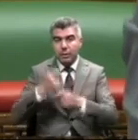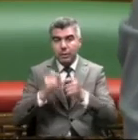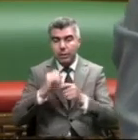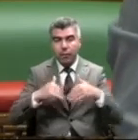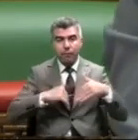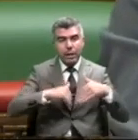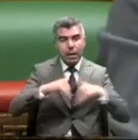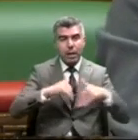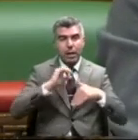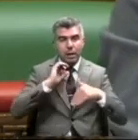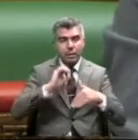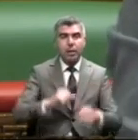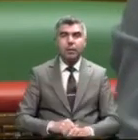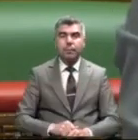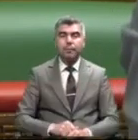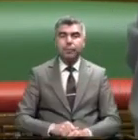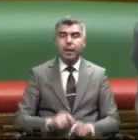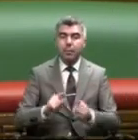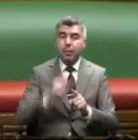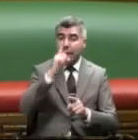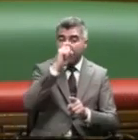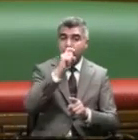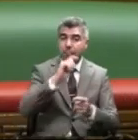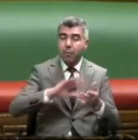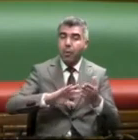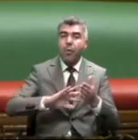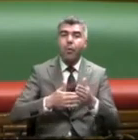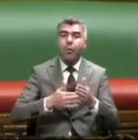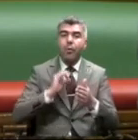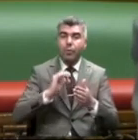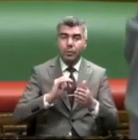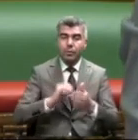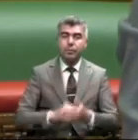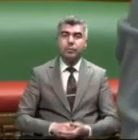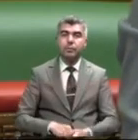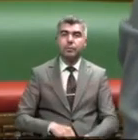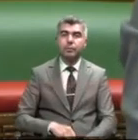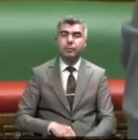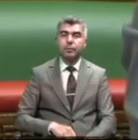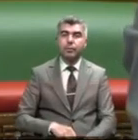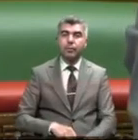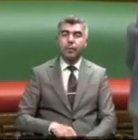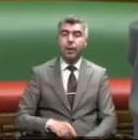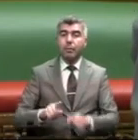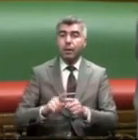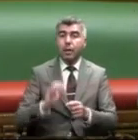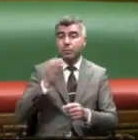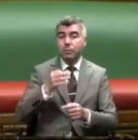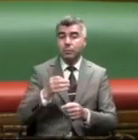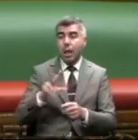المهيكل يشكل خطرا على النظام الاقتصادي العام ثانيا يجب اعاده توطين